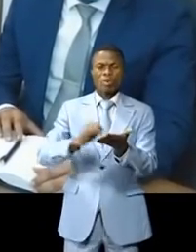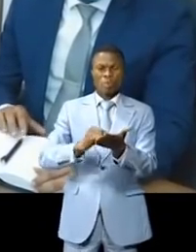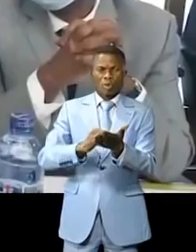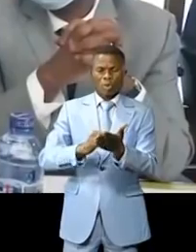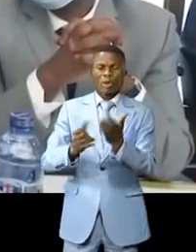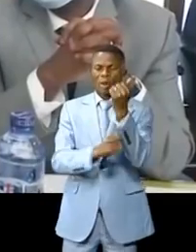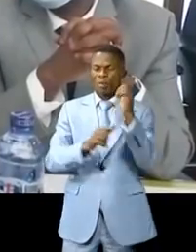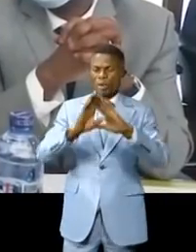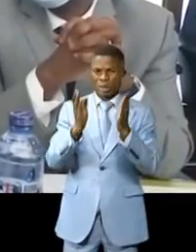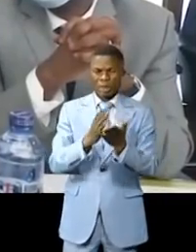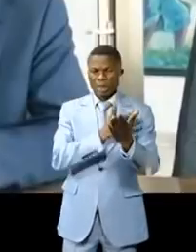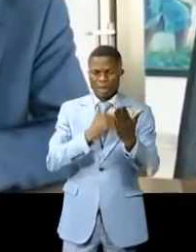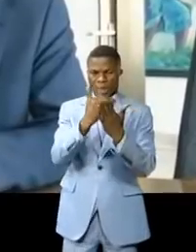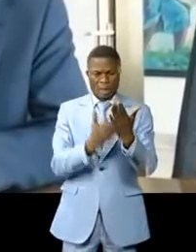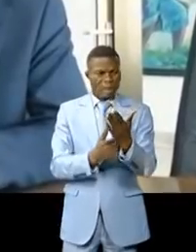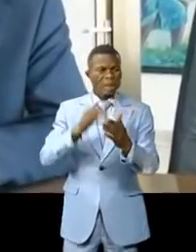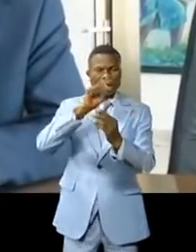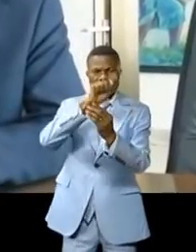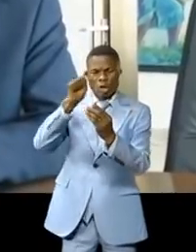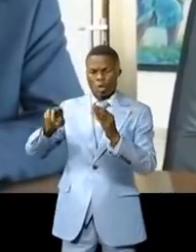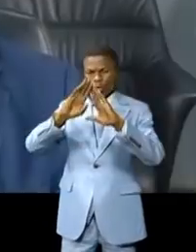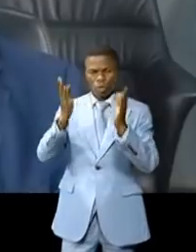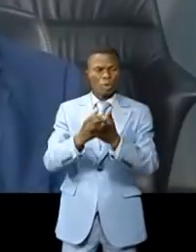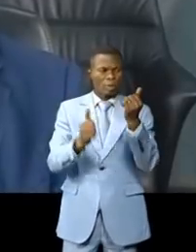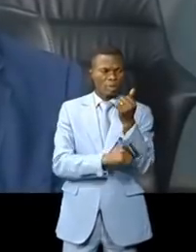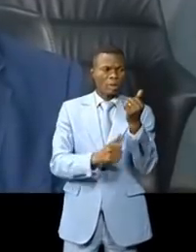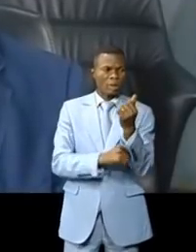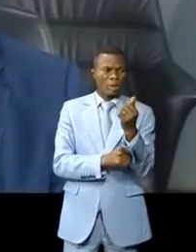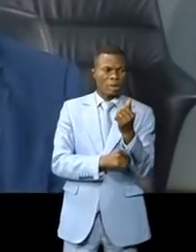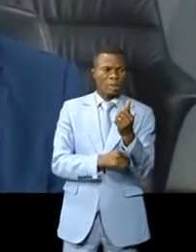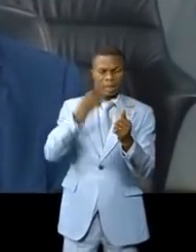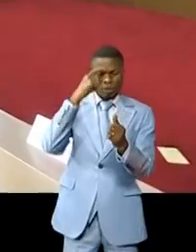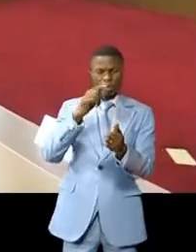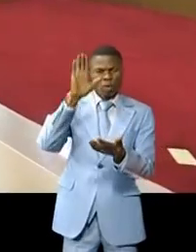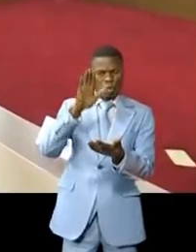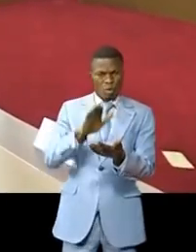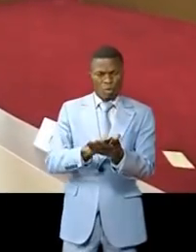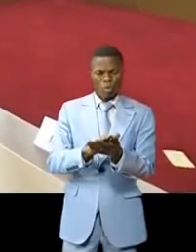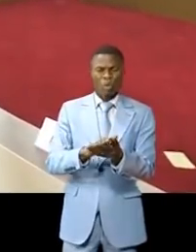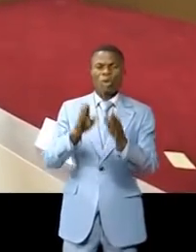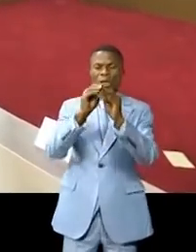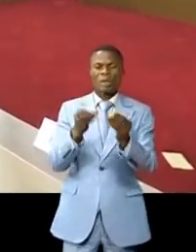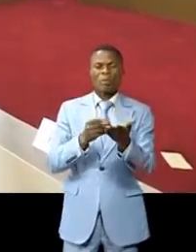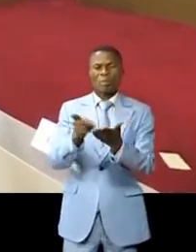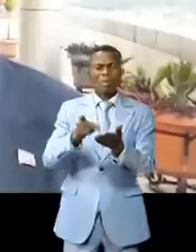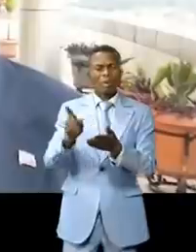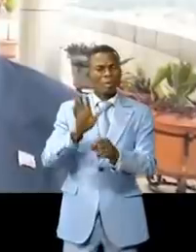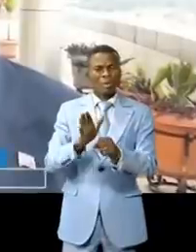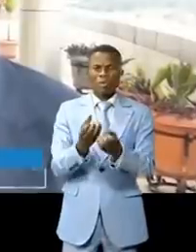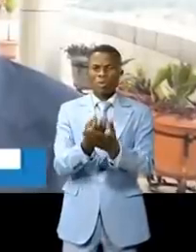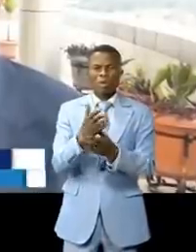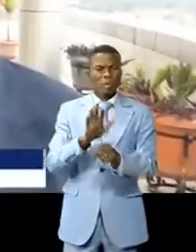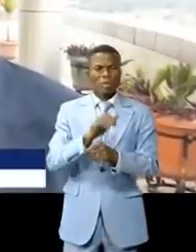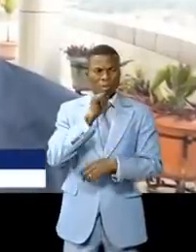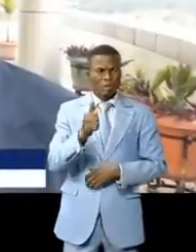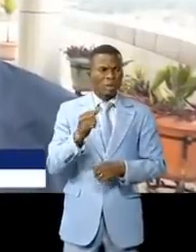électeurs, l'identification et le recensement de la population et cela pour minimiser les coûts des opérations. On a mis les trois